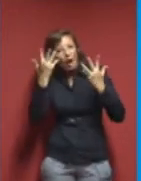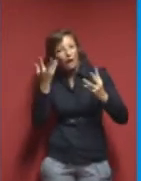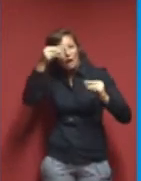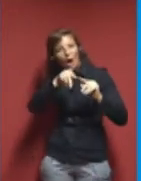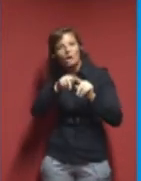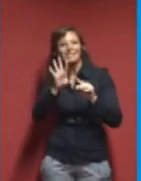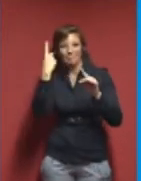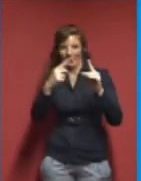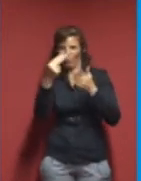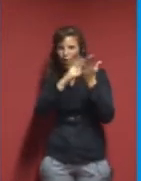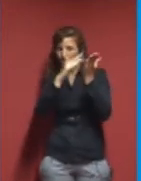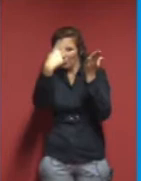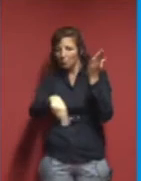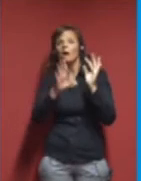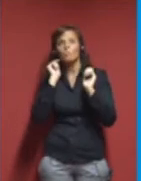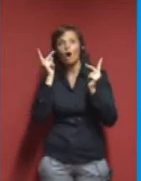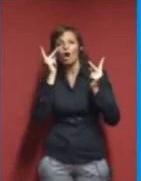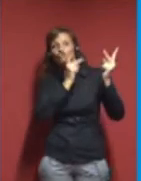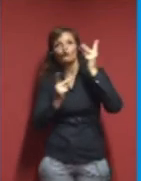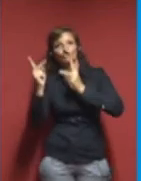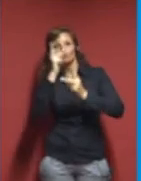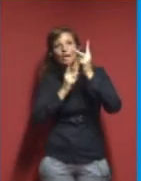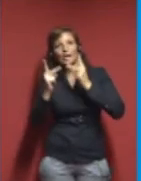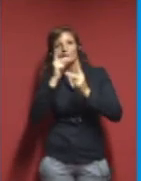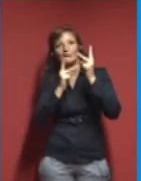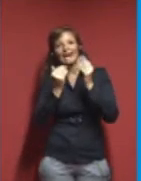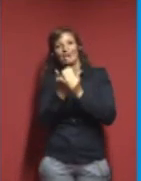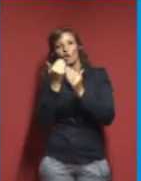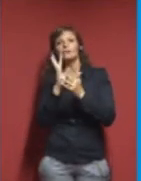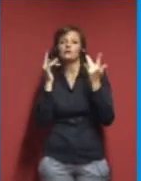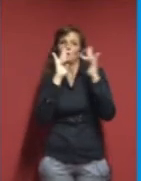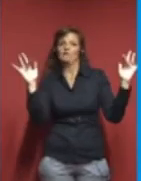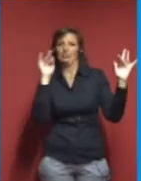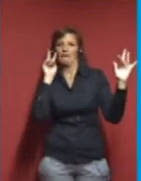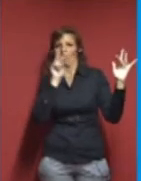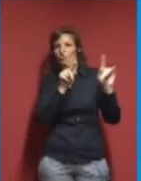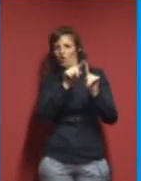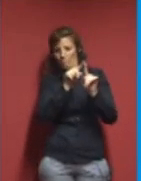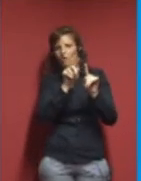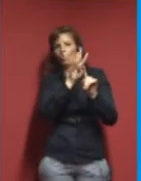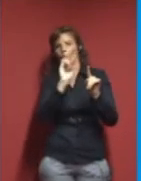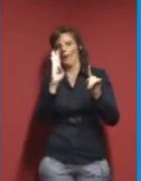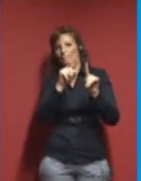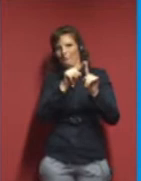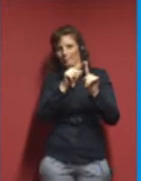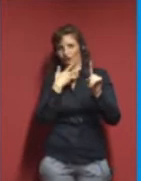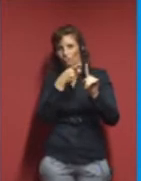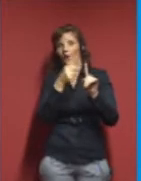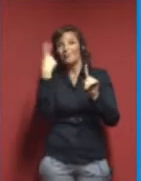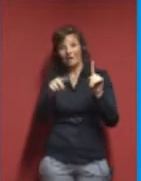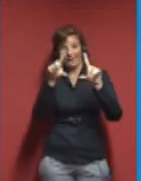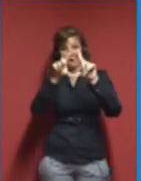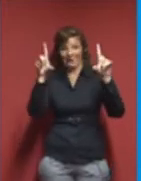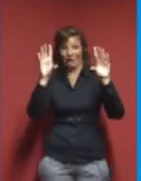potete cercare tutte le notizie sul nostro sito web. È